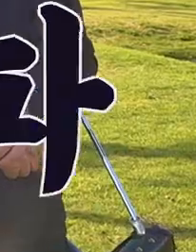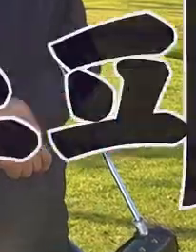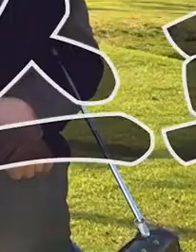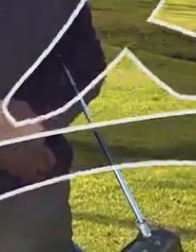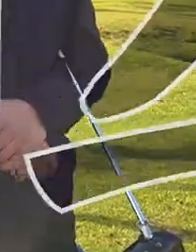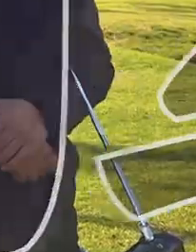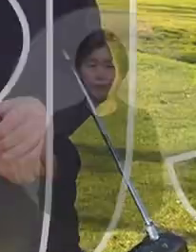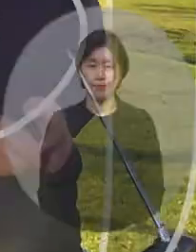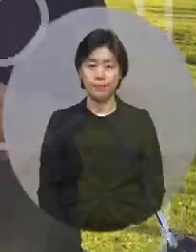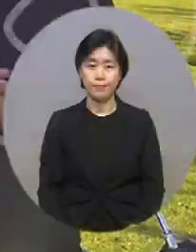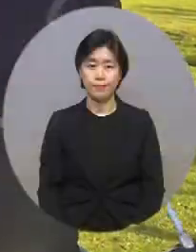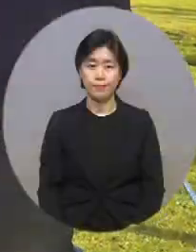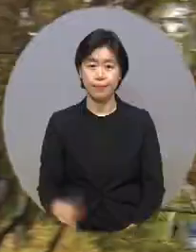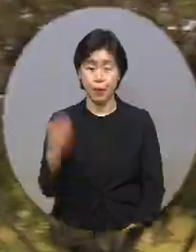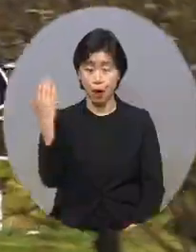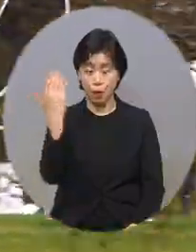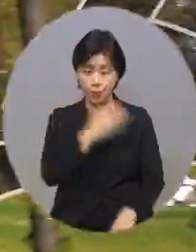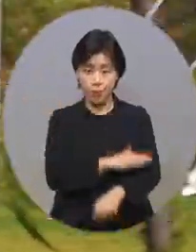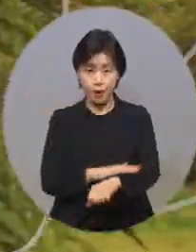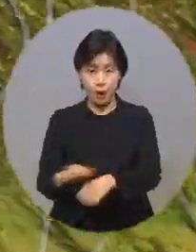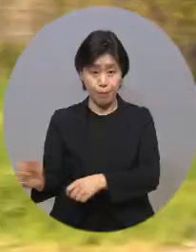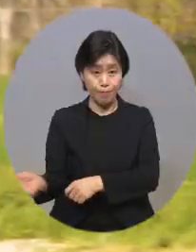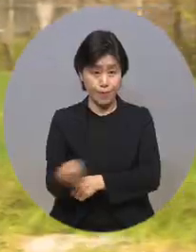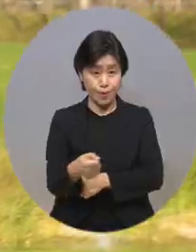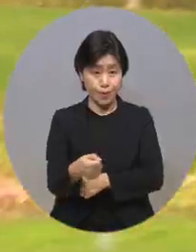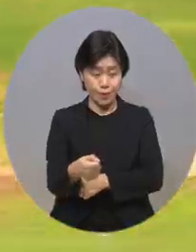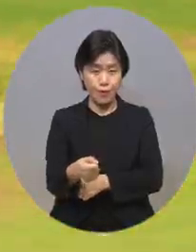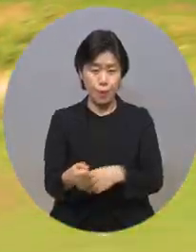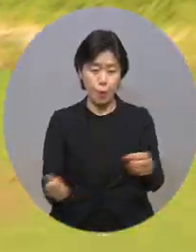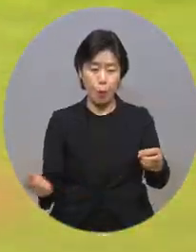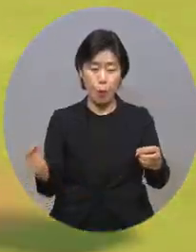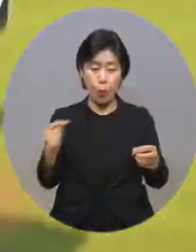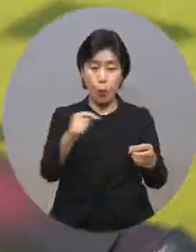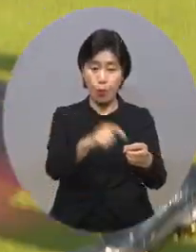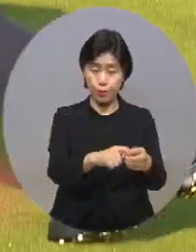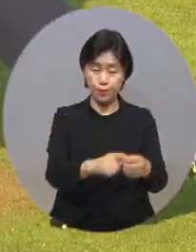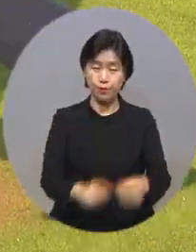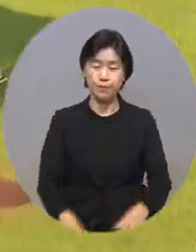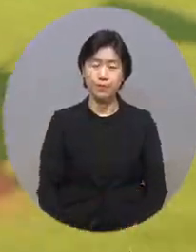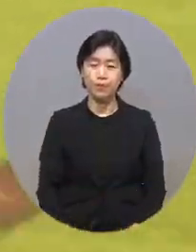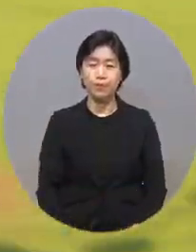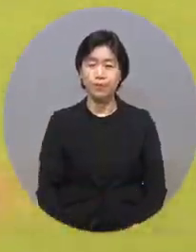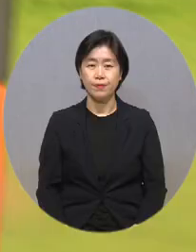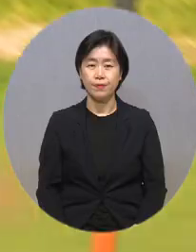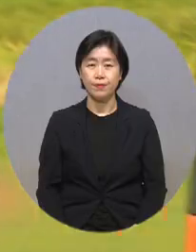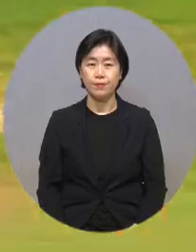오, 나이스 파. 야. 진짜 멋있는 것 같아. 야.